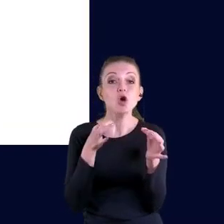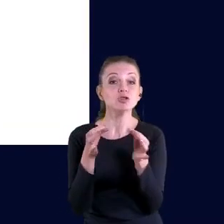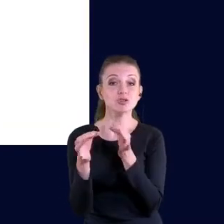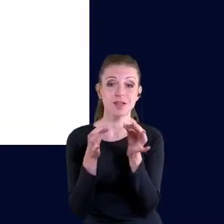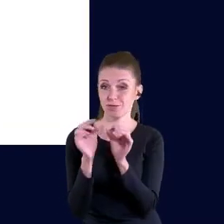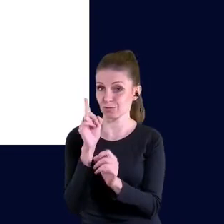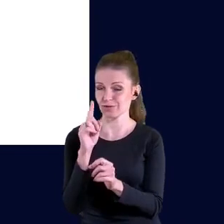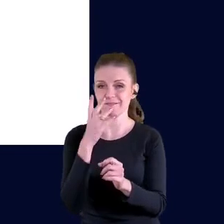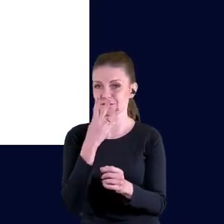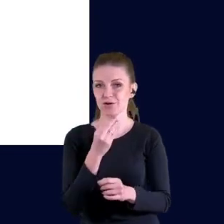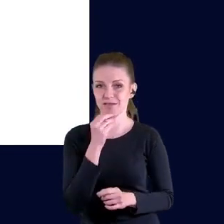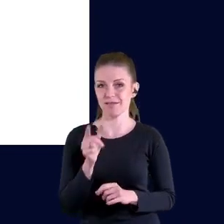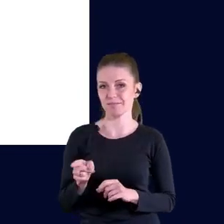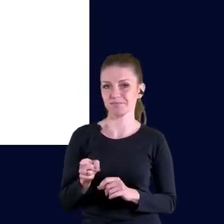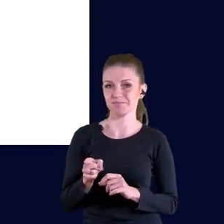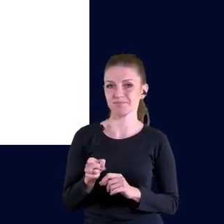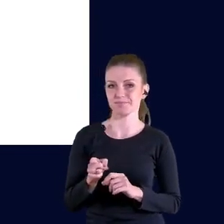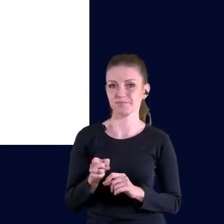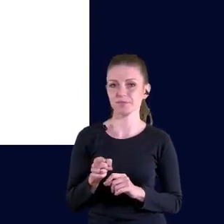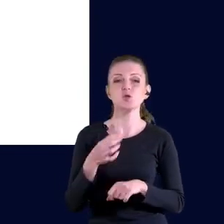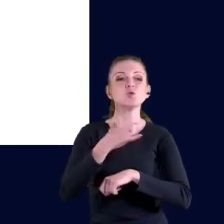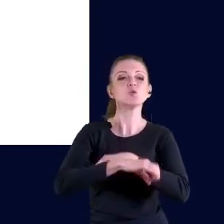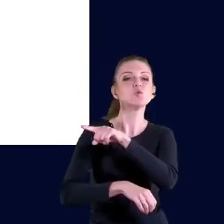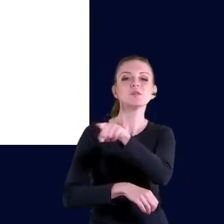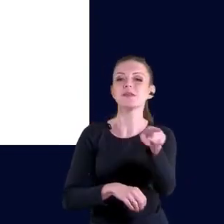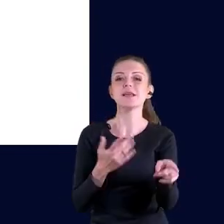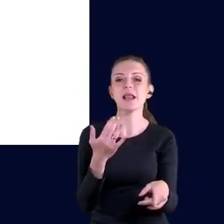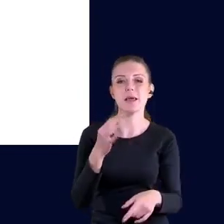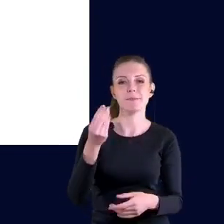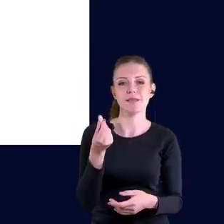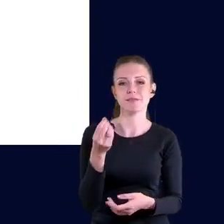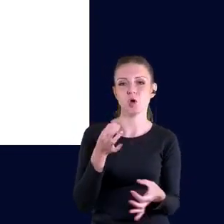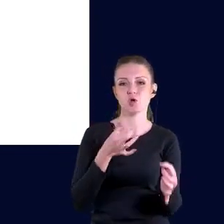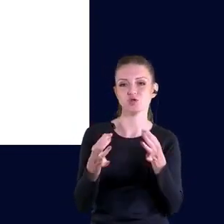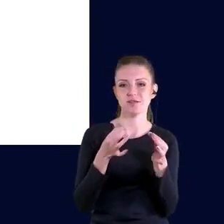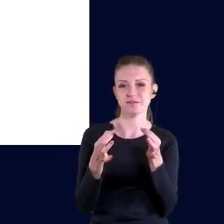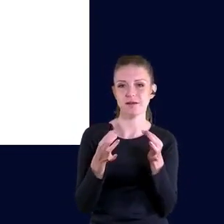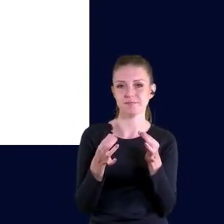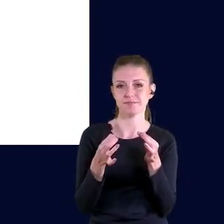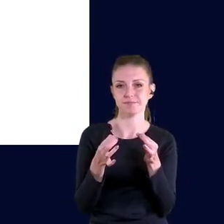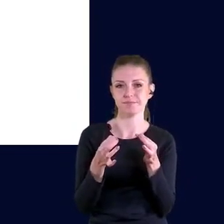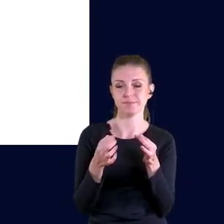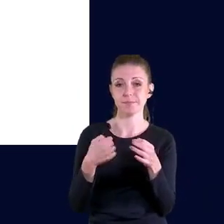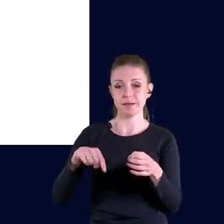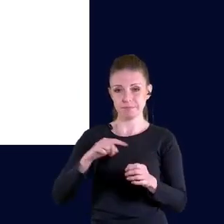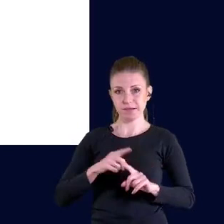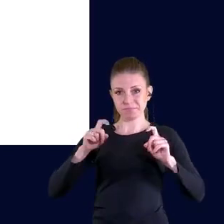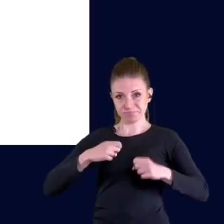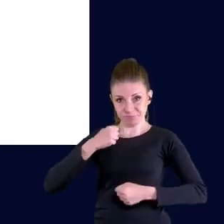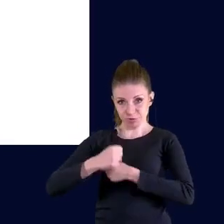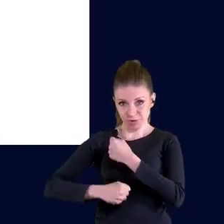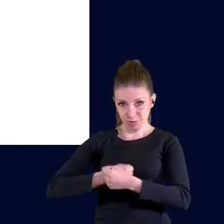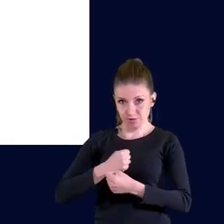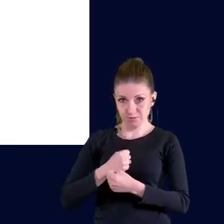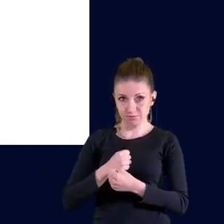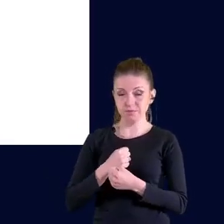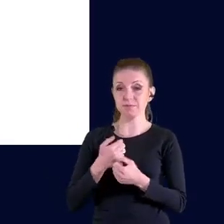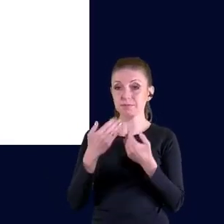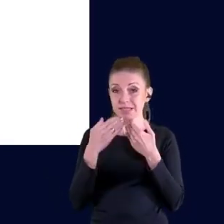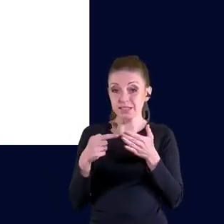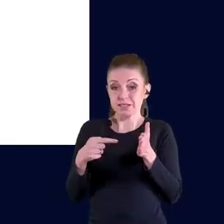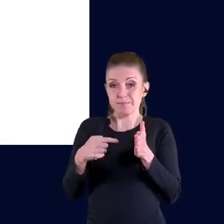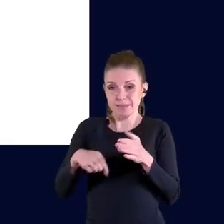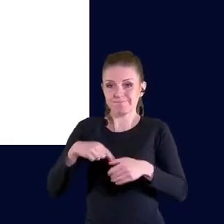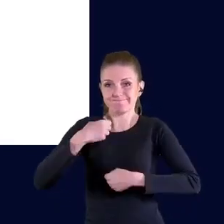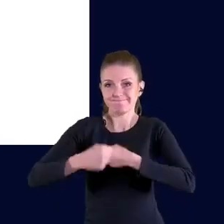oszczędności sumaryczne studentów studenci od początku naszej działalności szacujemy że zaoszczędzili